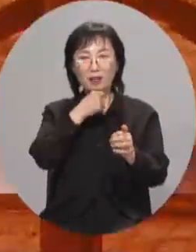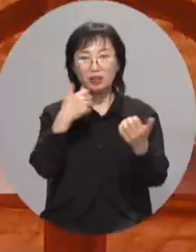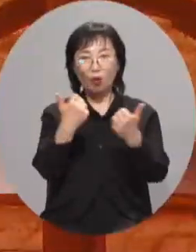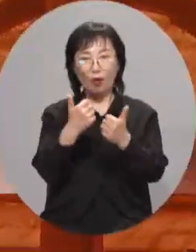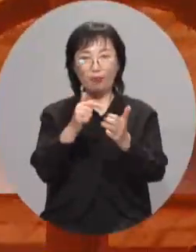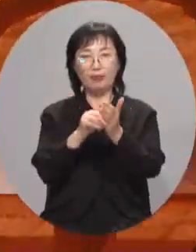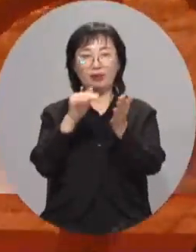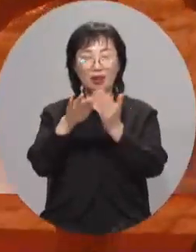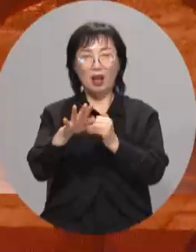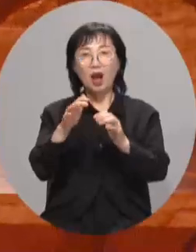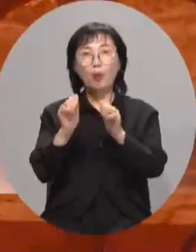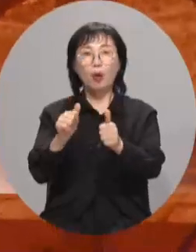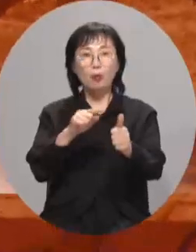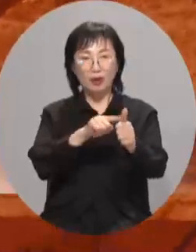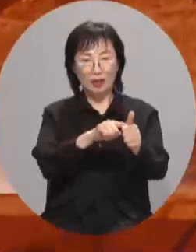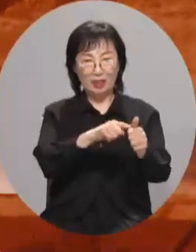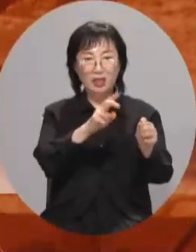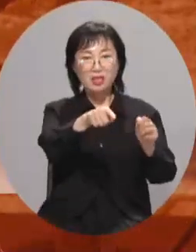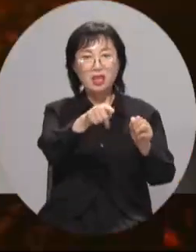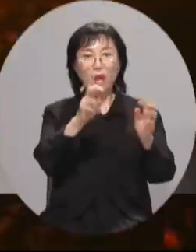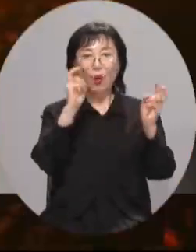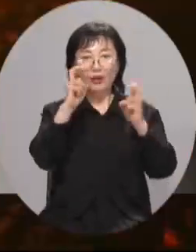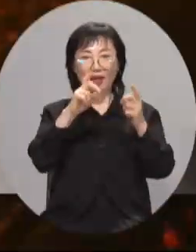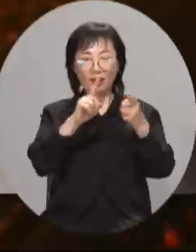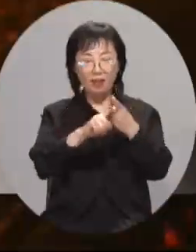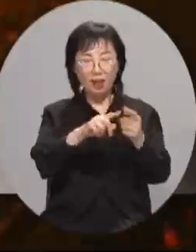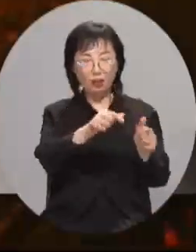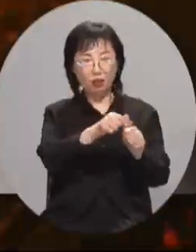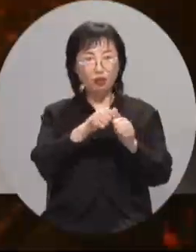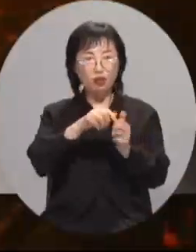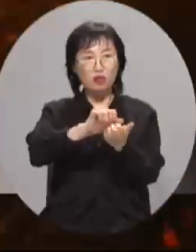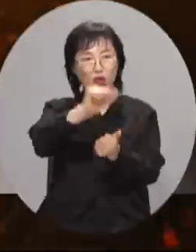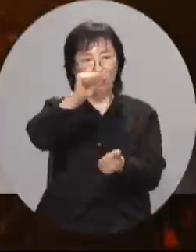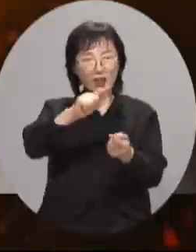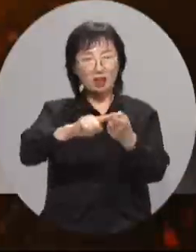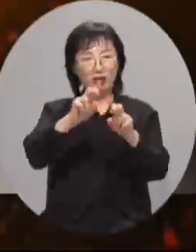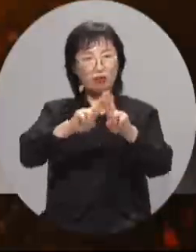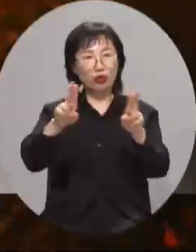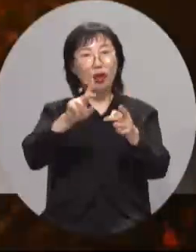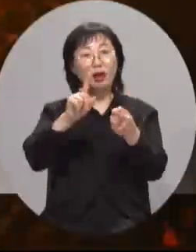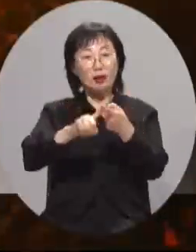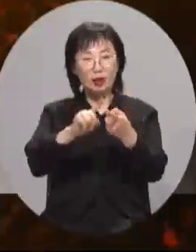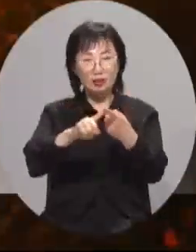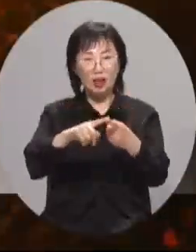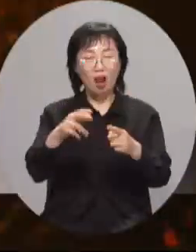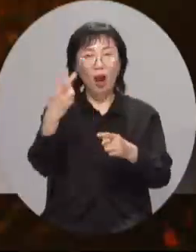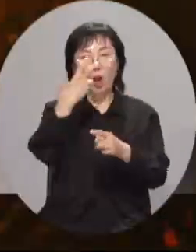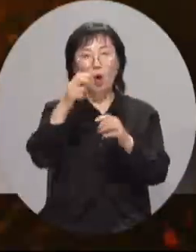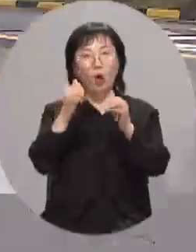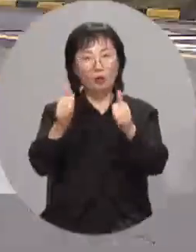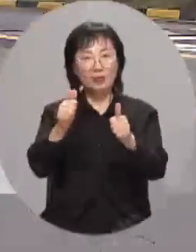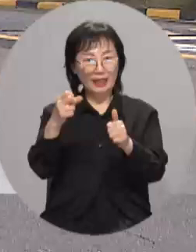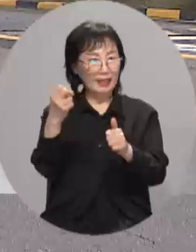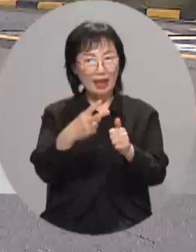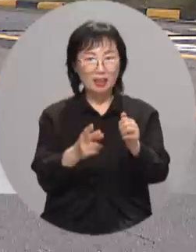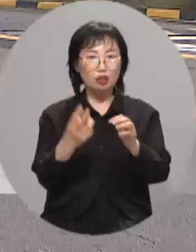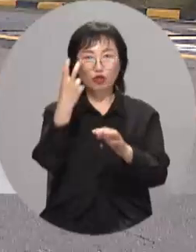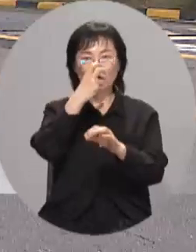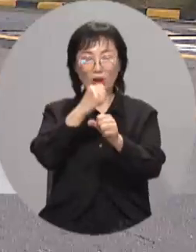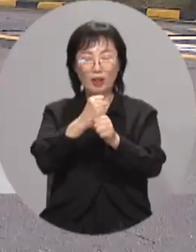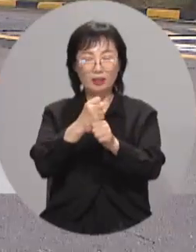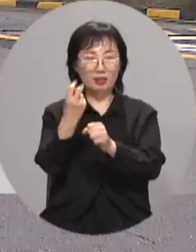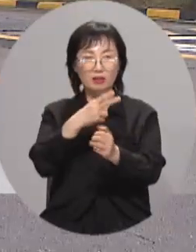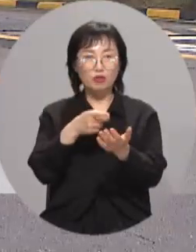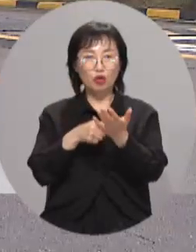법원이 세아베스틸 대표이사 등에 대한 구속영장을 기각한 데 대해 검찰이 보강수사를 거쳐 다시